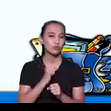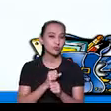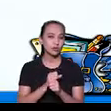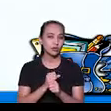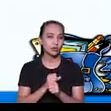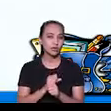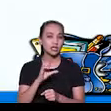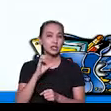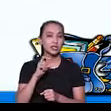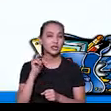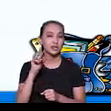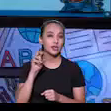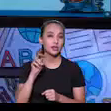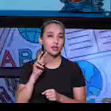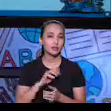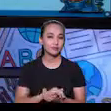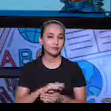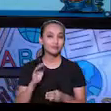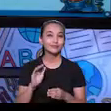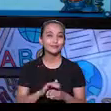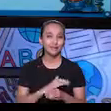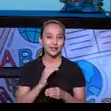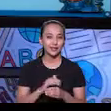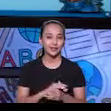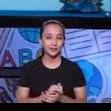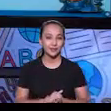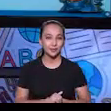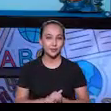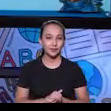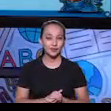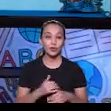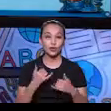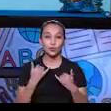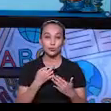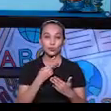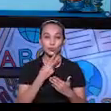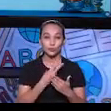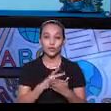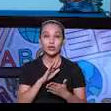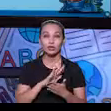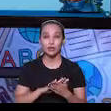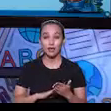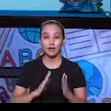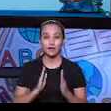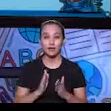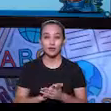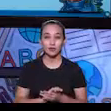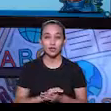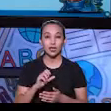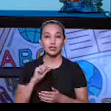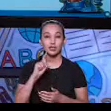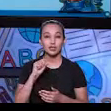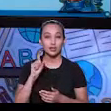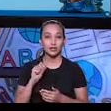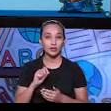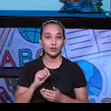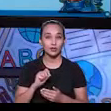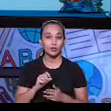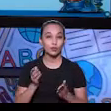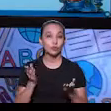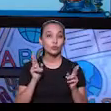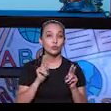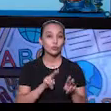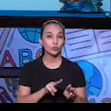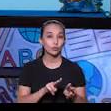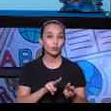сделал ежик? Молодцы. А теперь посмотрим дальше. Азиза